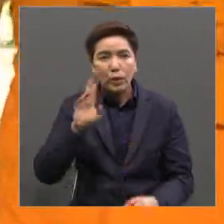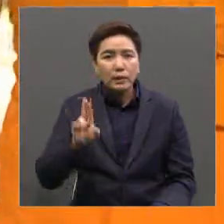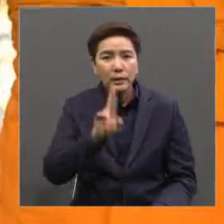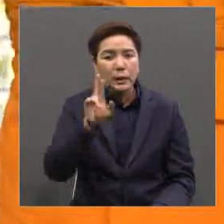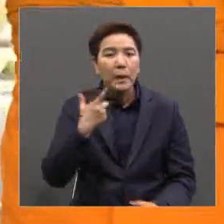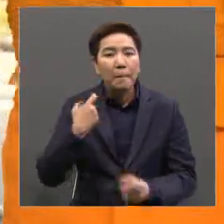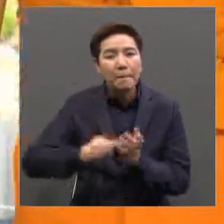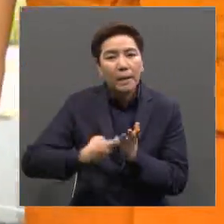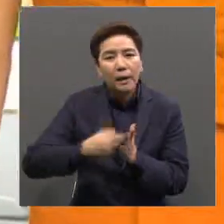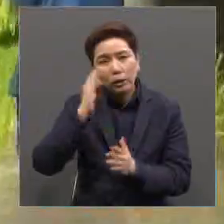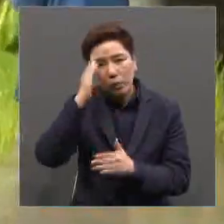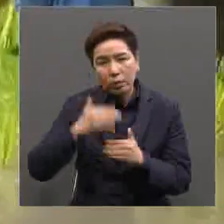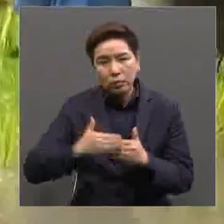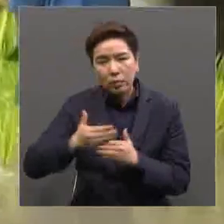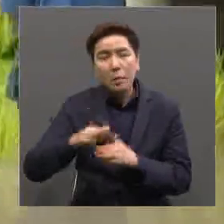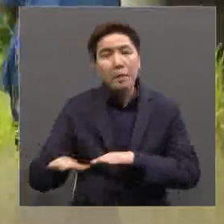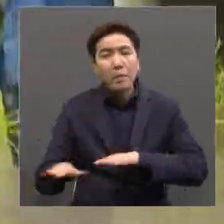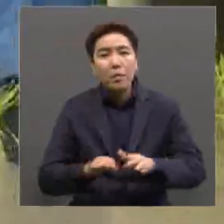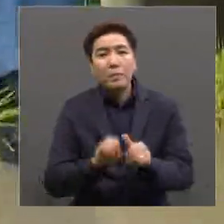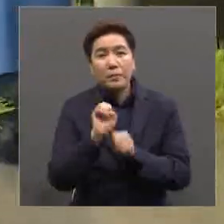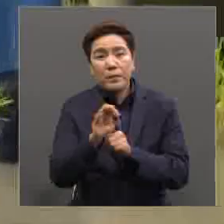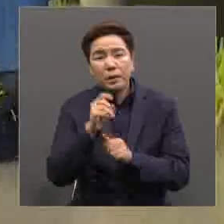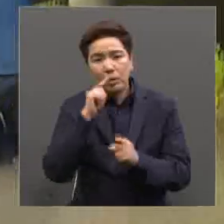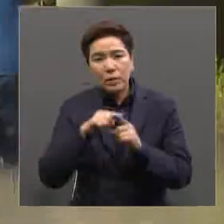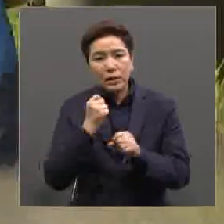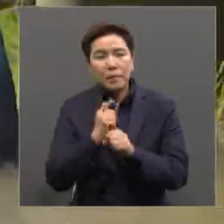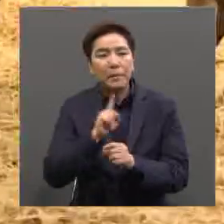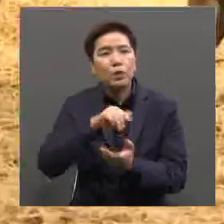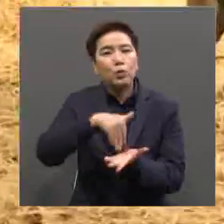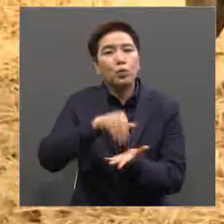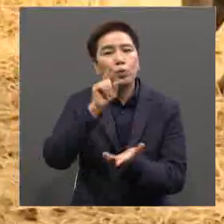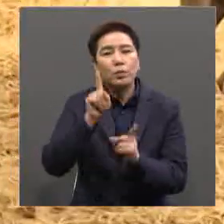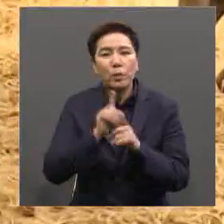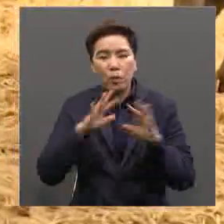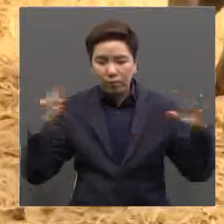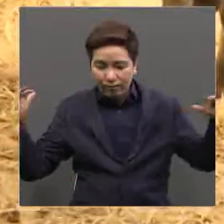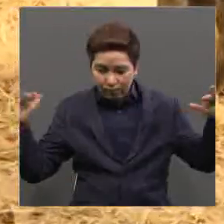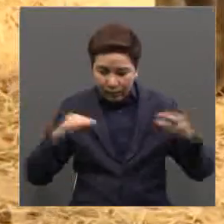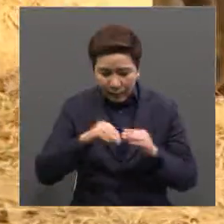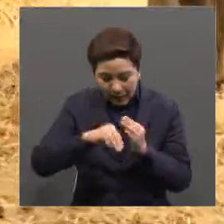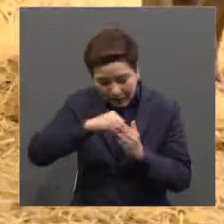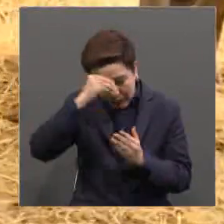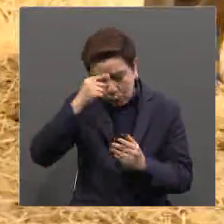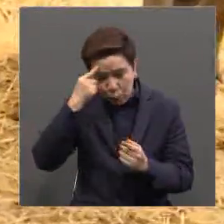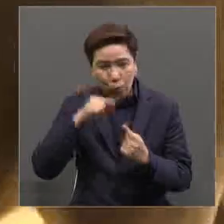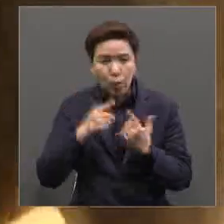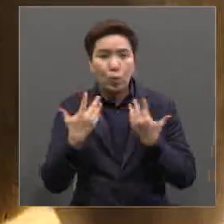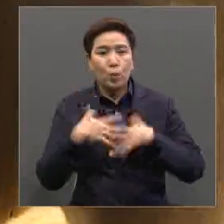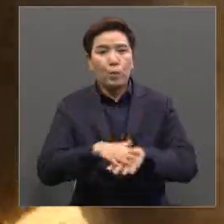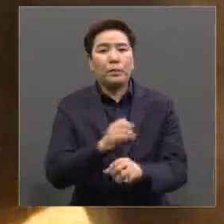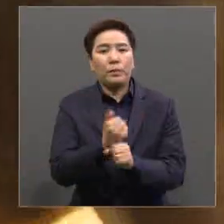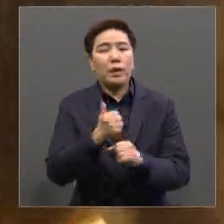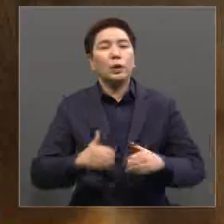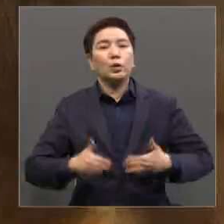ป็นหลักค้ำประกันในอนาคตค่ะพร้อมแนะนำให้มีการจัดทำเป็นศูนย์สันทนาการเพื่อให้เกิดการเรียนรู้แล้วก็อยู่ร่วมกัน